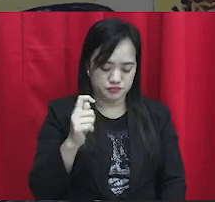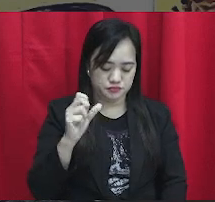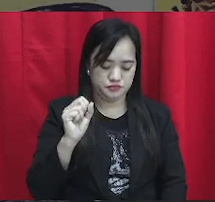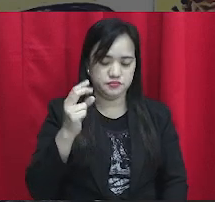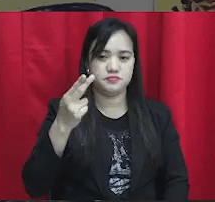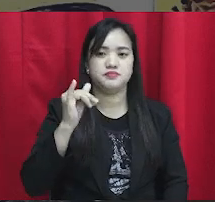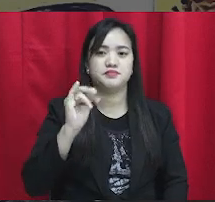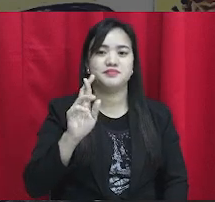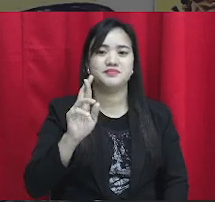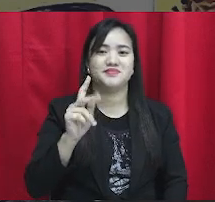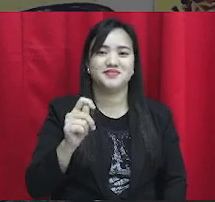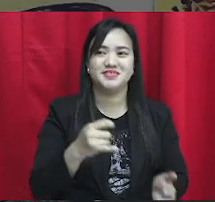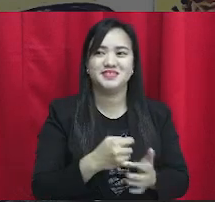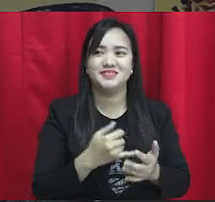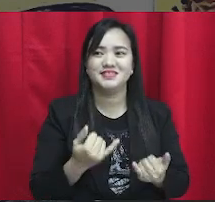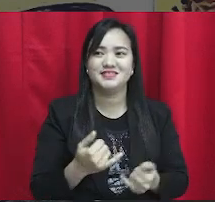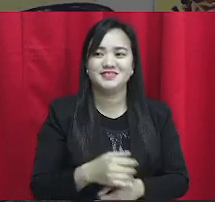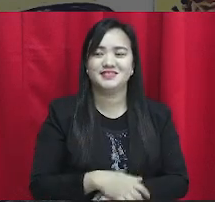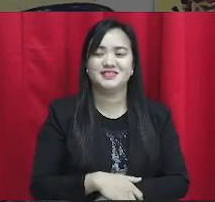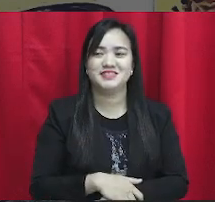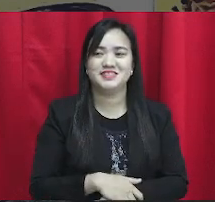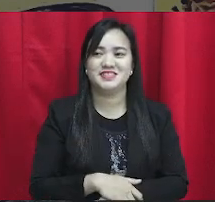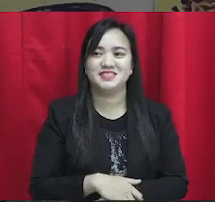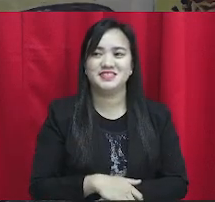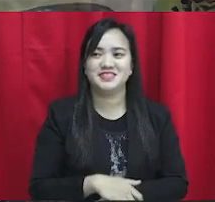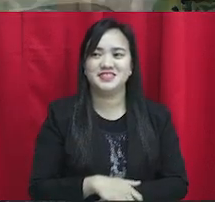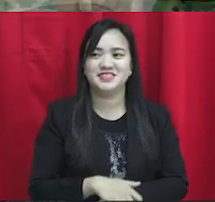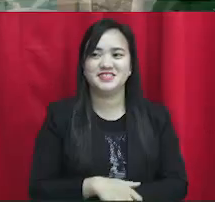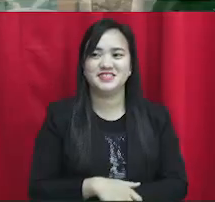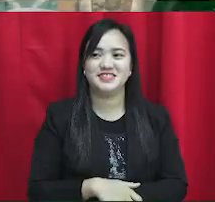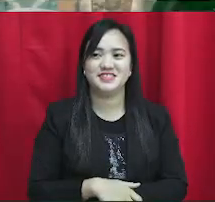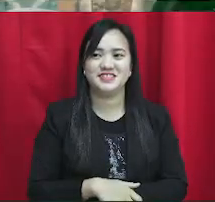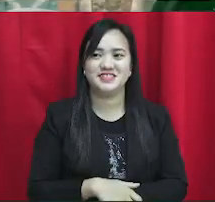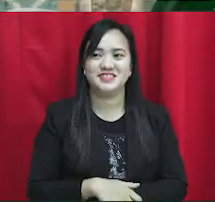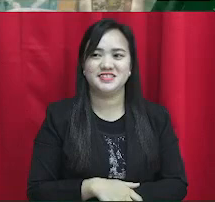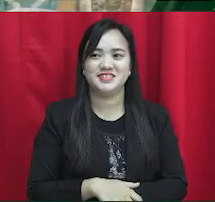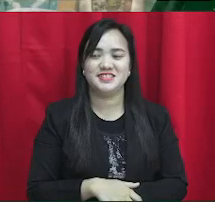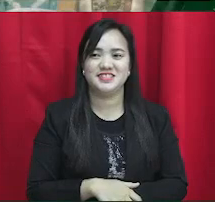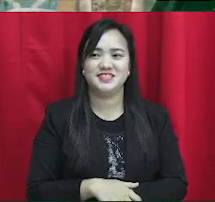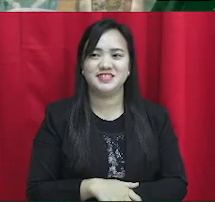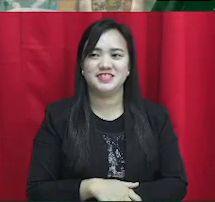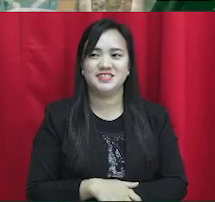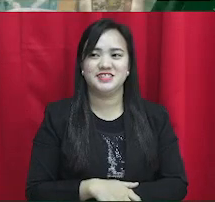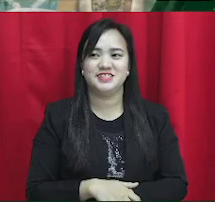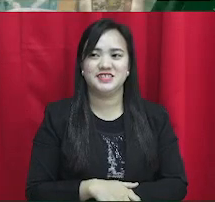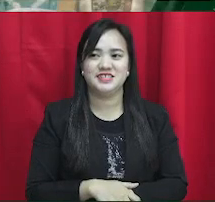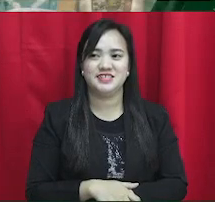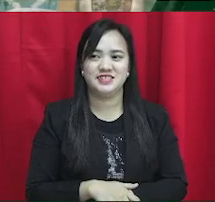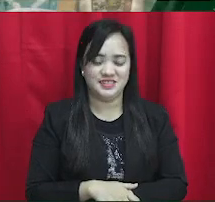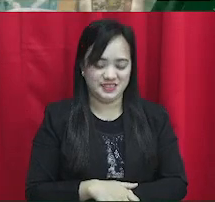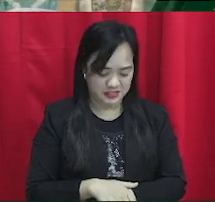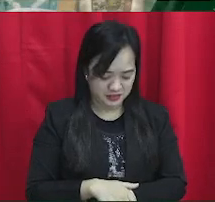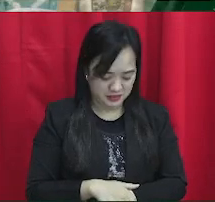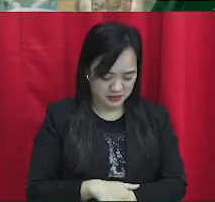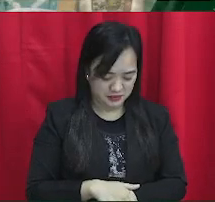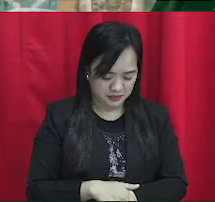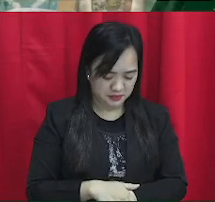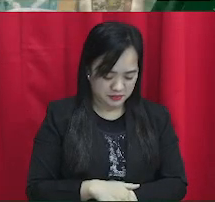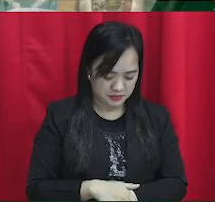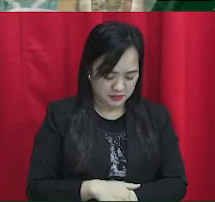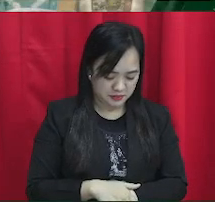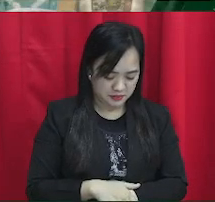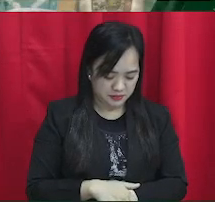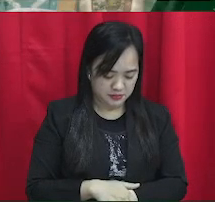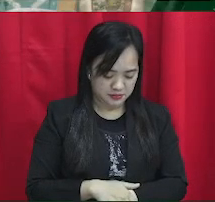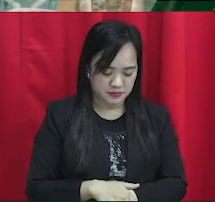din po. Yeah. Grabe, matindi si Sir Joral. May invitation na sa Japan. Come Amen. To Japan. Wow. Ha? Please come to